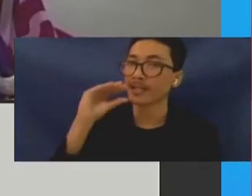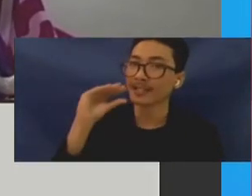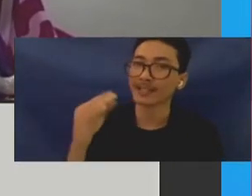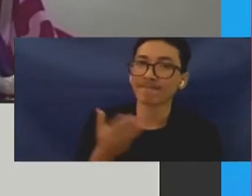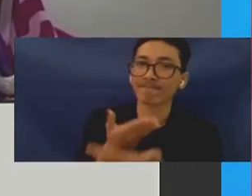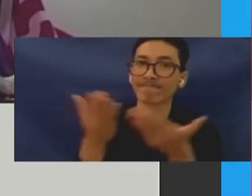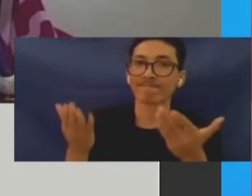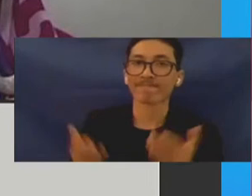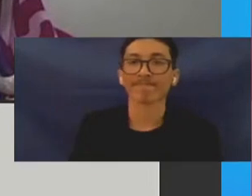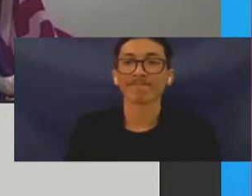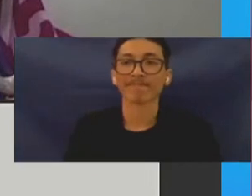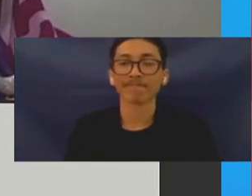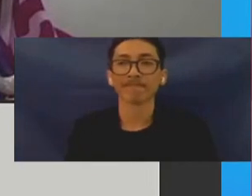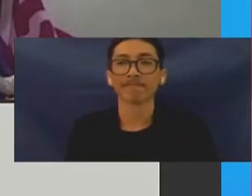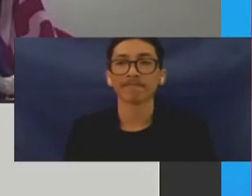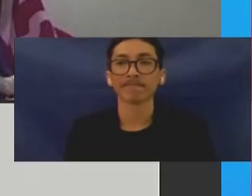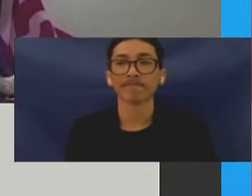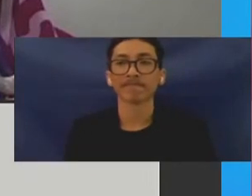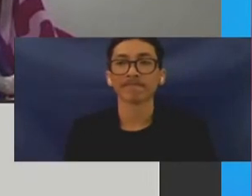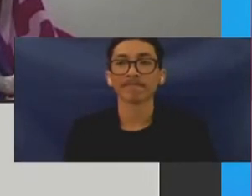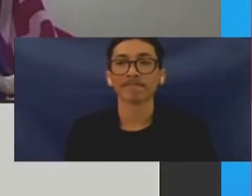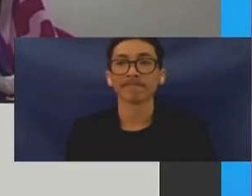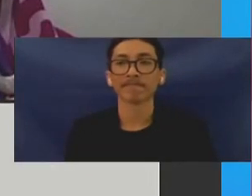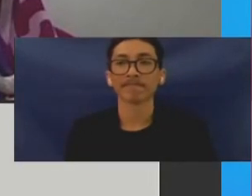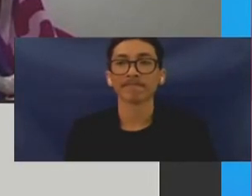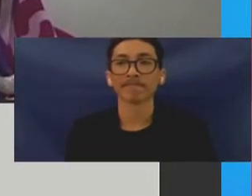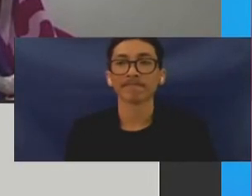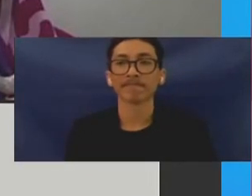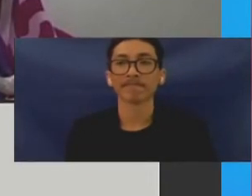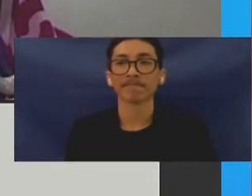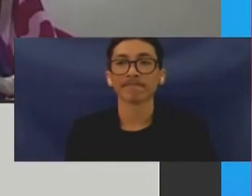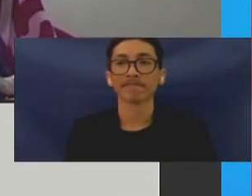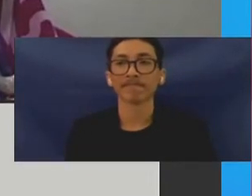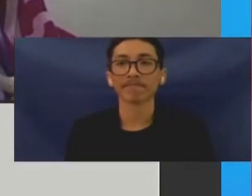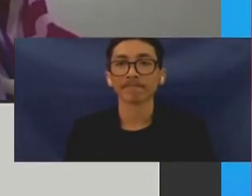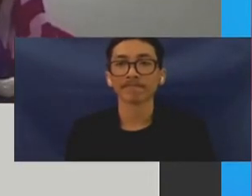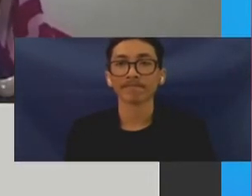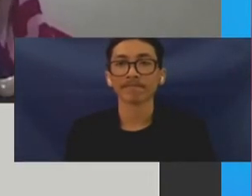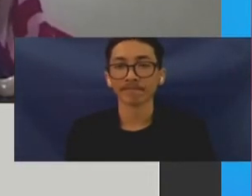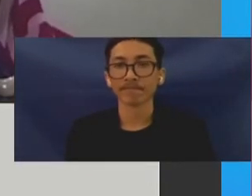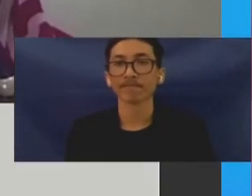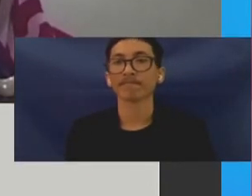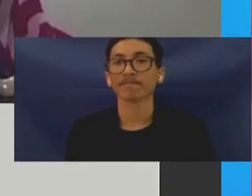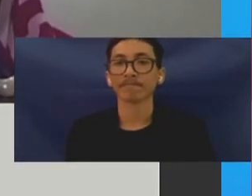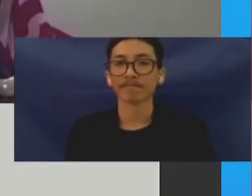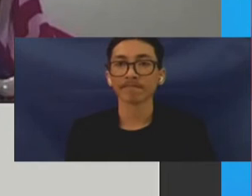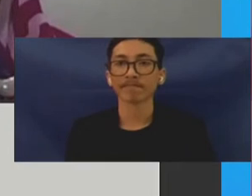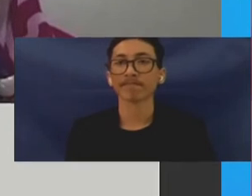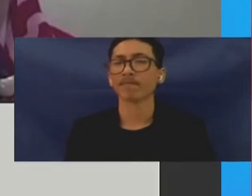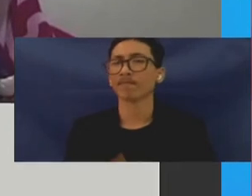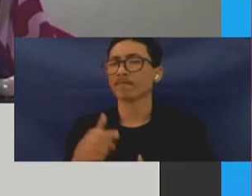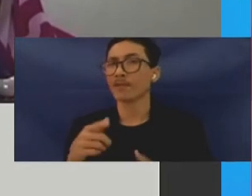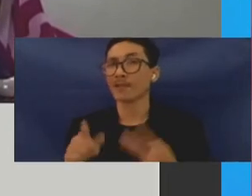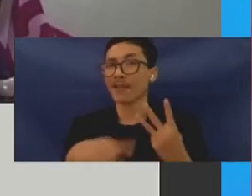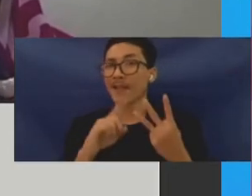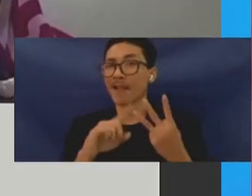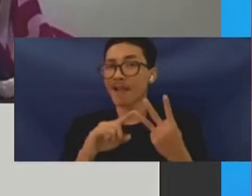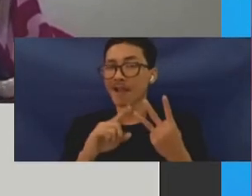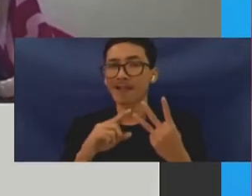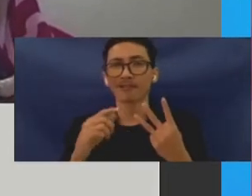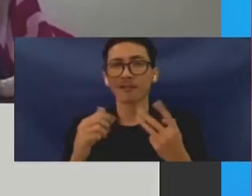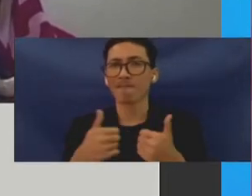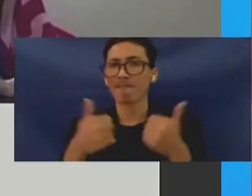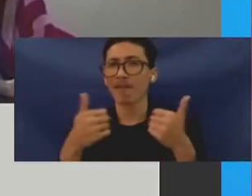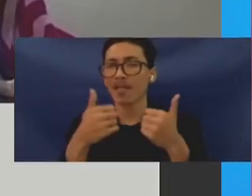Pagi Bu Prima Ningrum. Dan yang ketiga yang juga tidak kalah hebatnya adalah Bu Reni Indrawati atau Bu Reni, mother of a cerebral